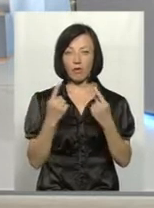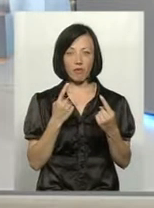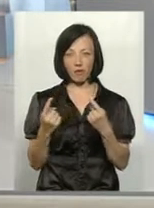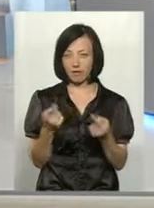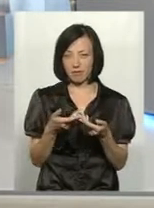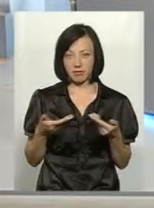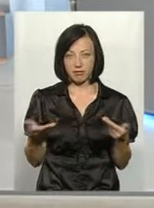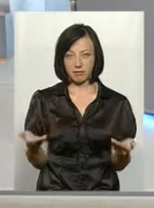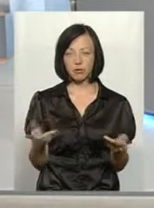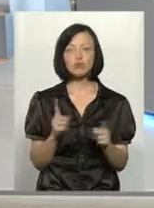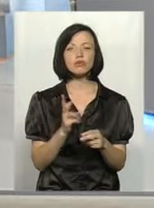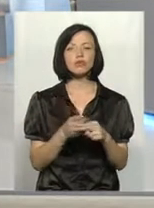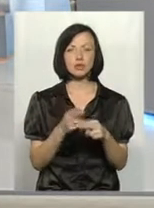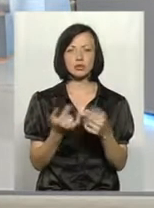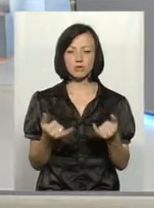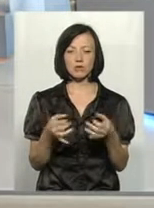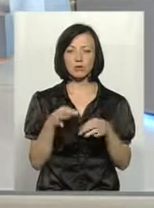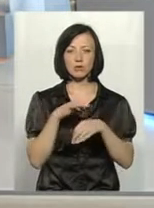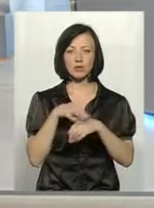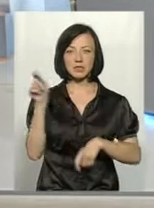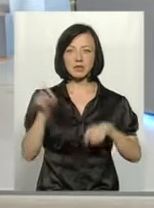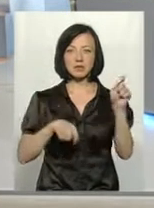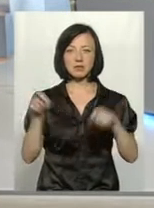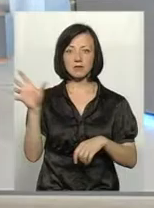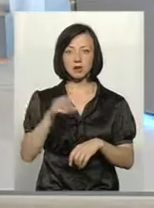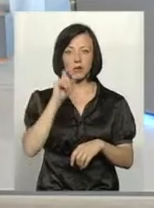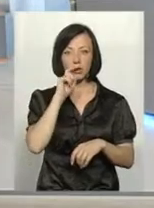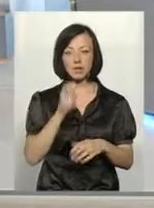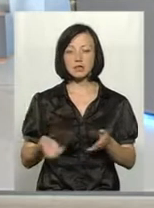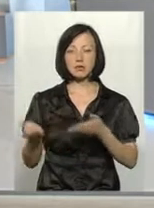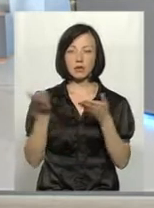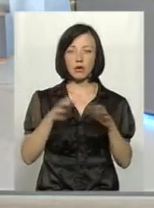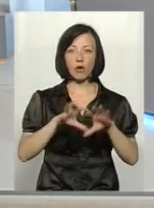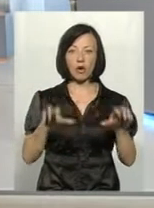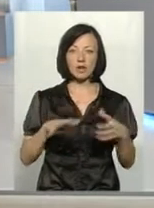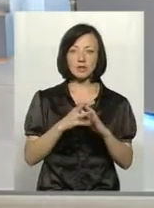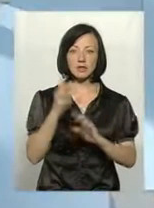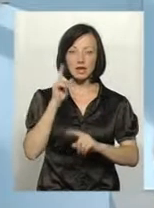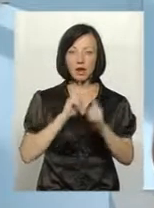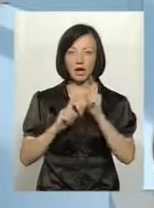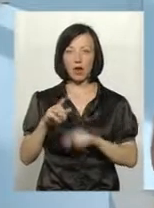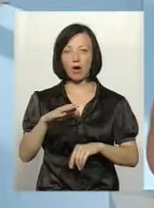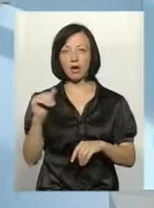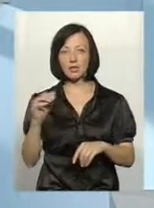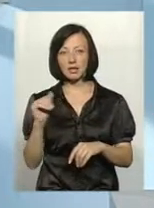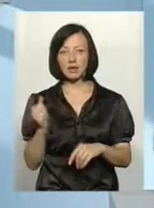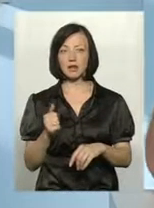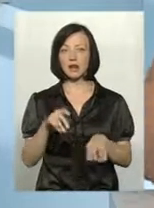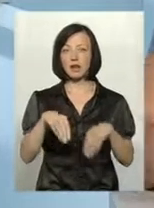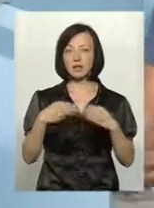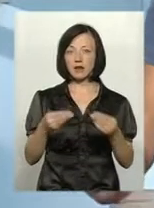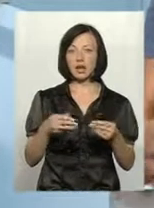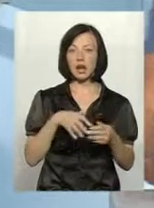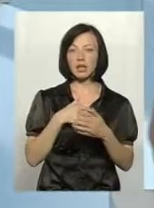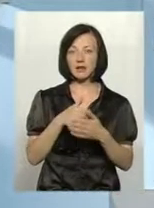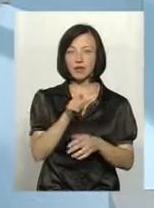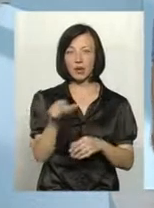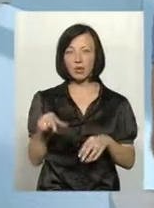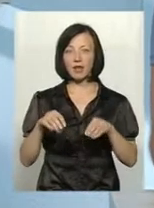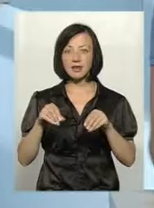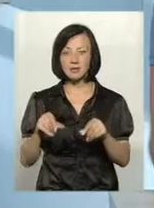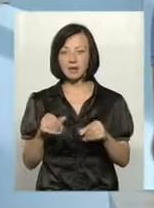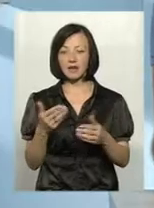аграріями. Що мішає сьогодні провести аграрний з'їзд український? Де запросити голів сільських рад, орендарів, орендодавців, активних людей на землі,